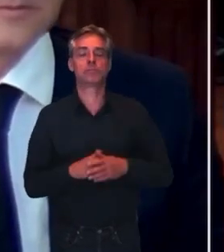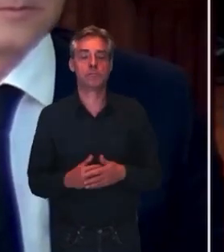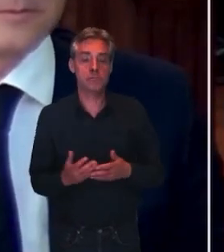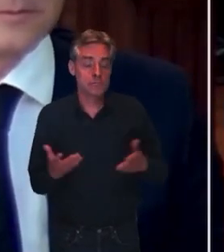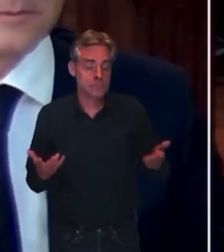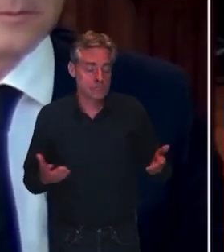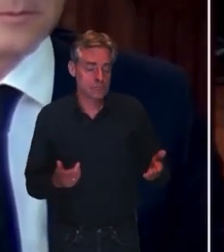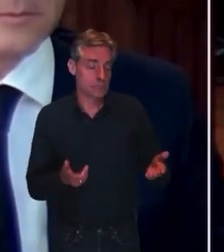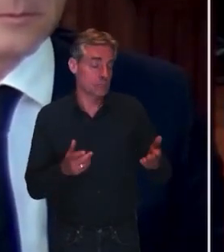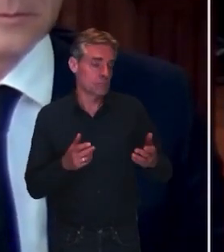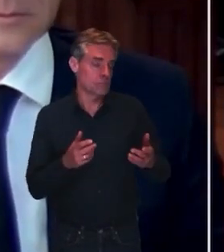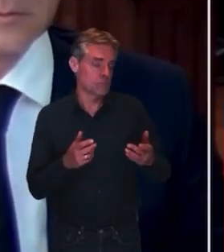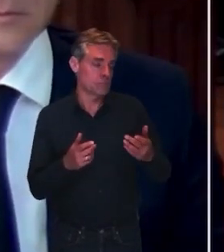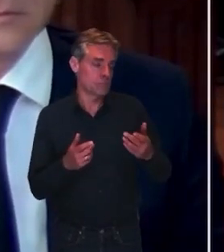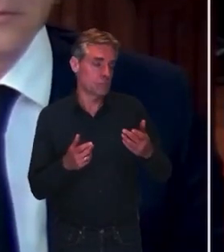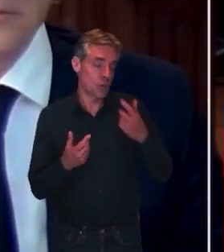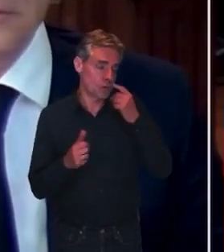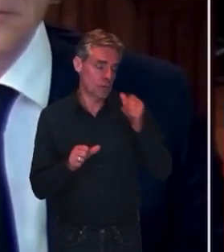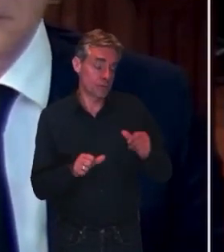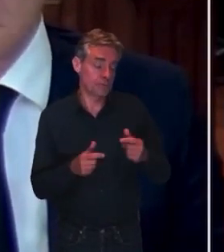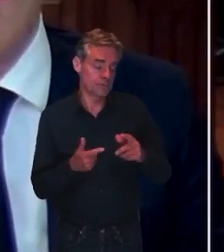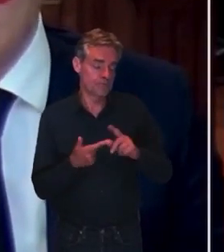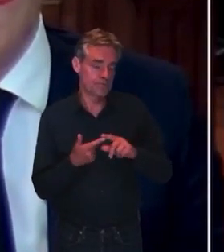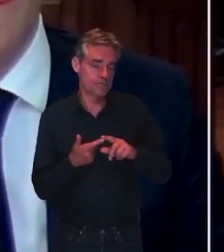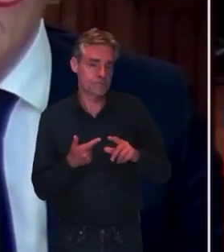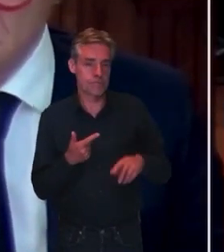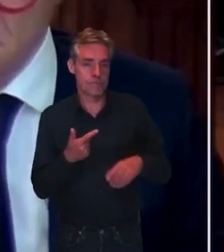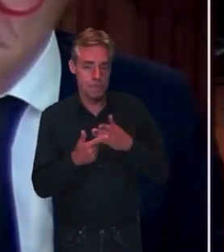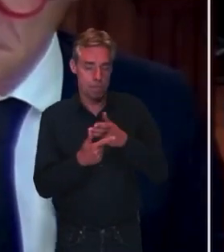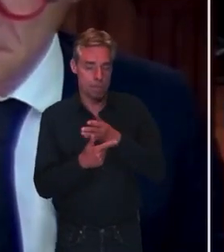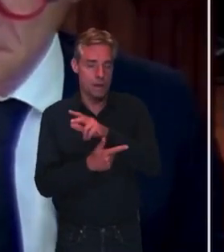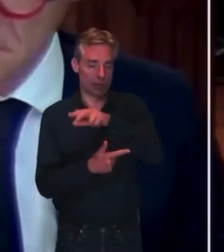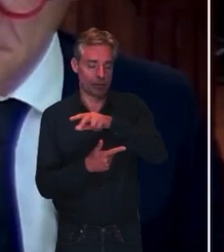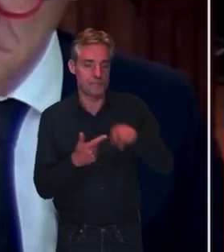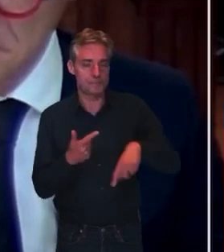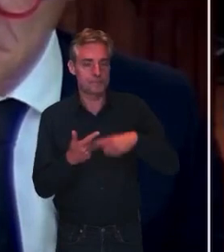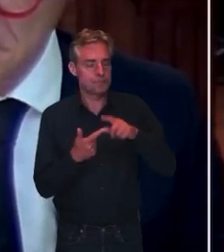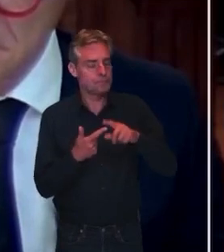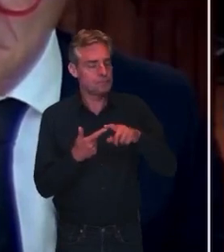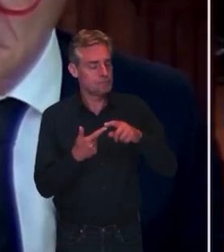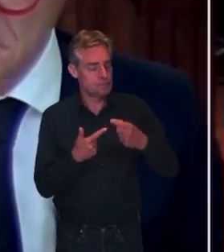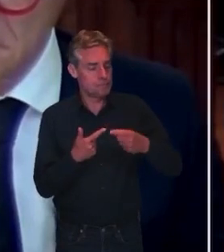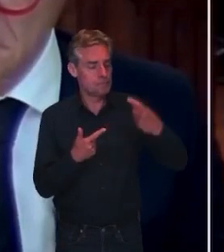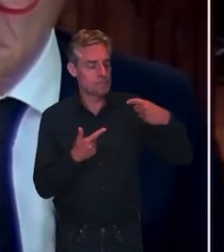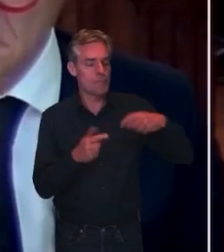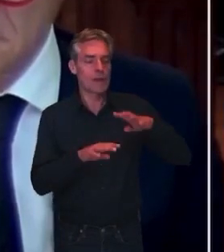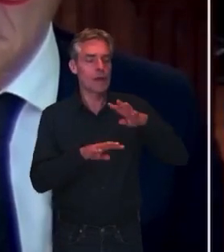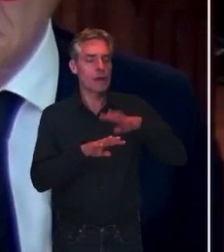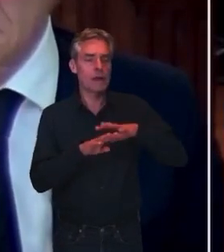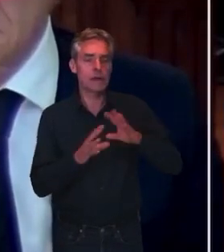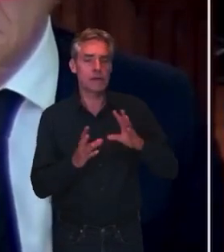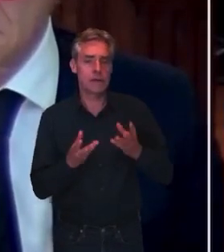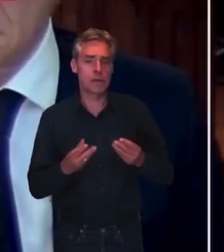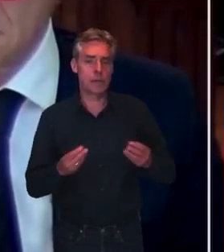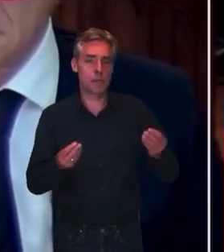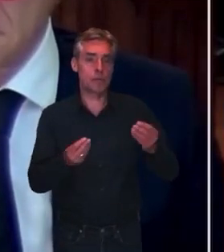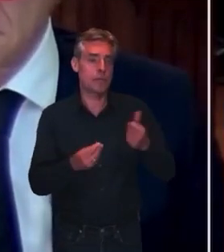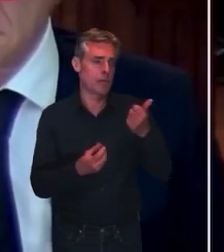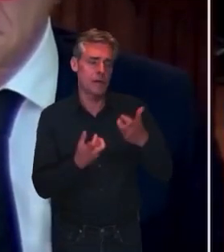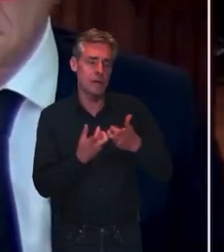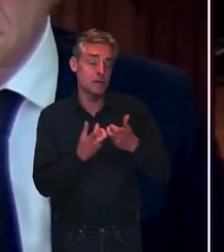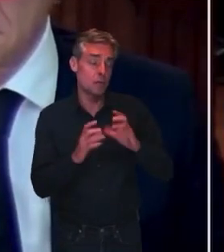La deuxième, je voudrais revenir sur les quartiers populaires, et je voudrais donner un